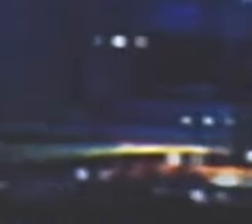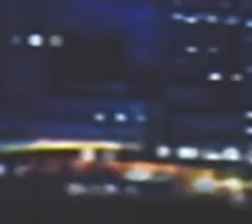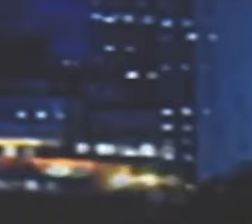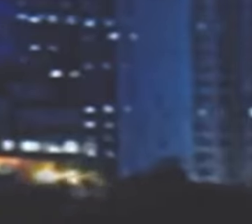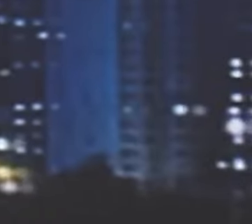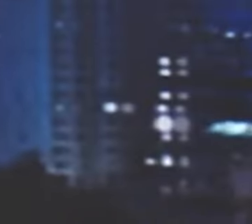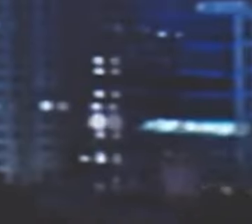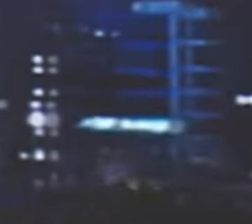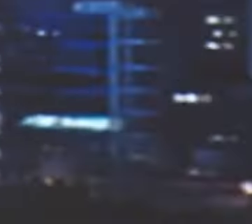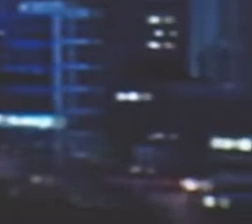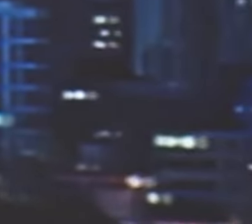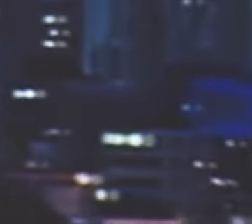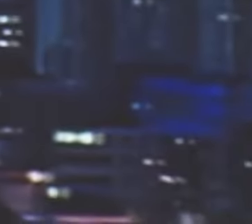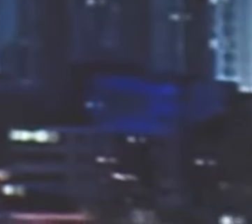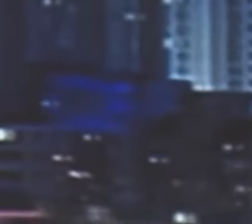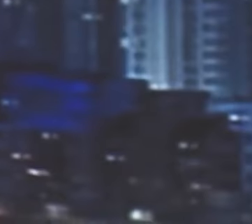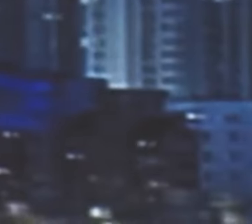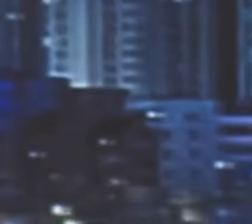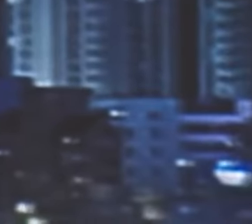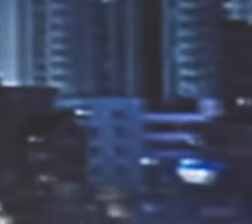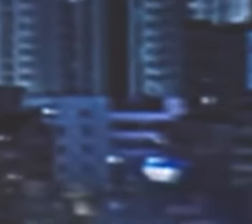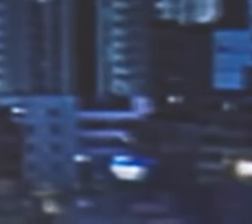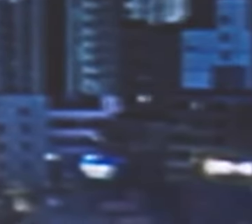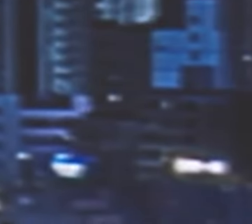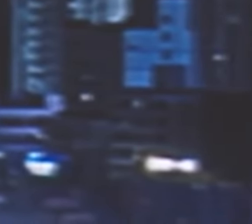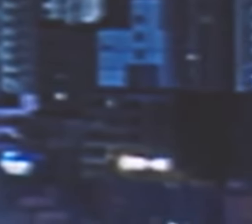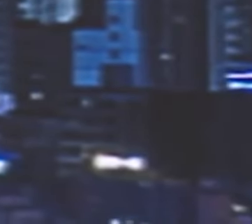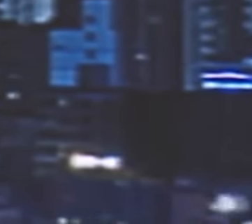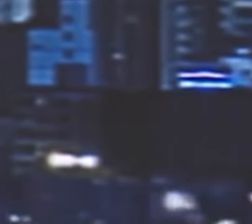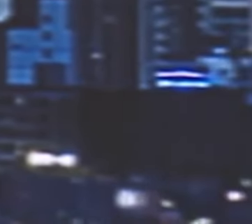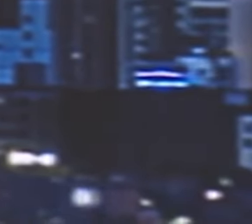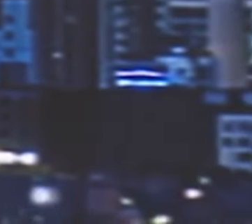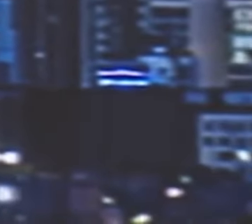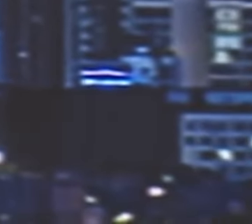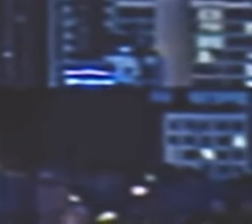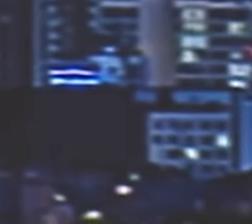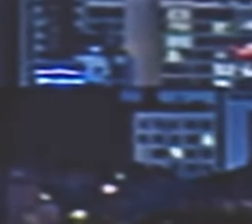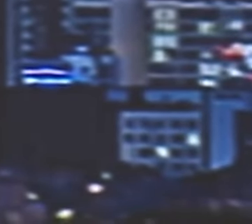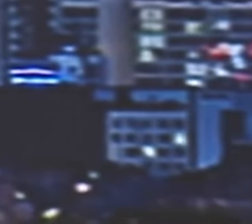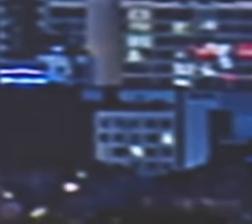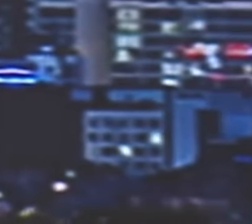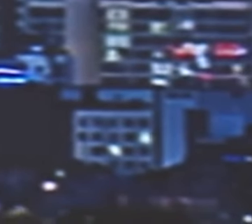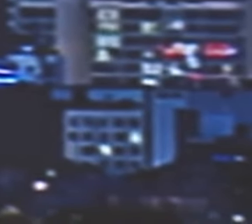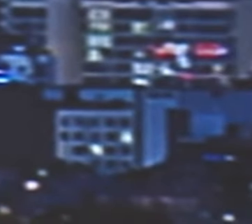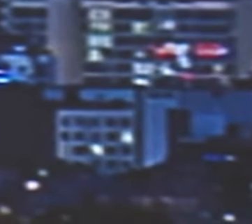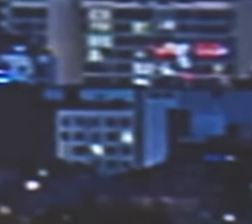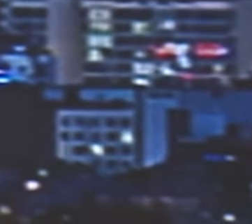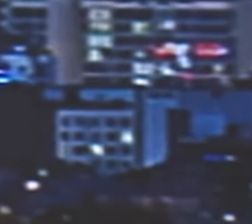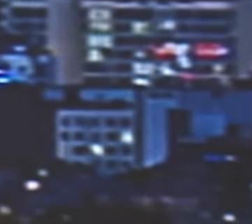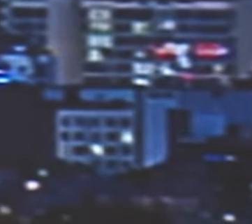JTBC 뉴스를 시청해주신 여러분 고맙습니다. 저희는 저녁 6시 50분 뉴스룸에서 뵙겠습니다.